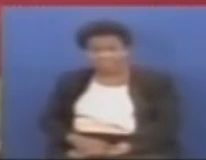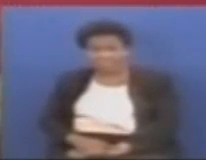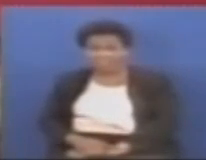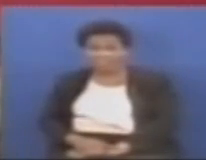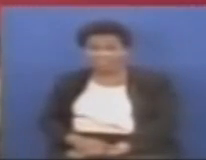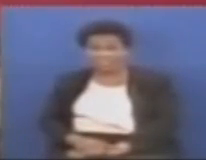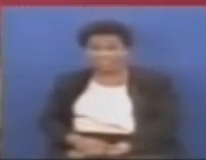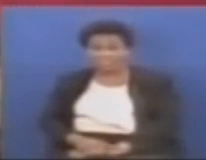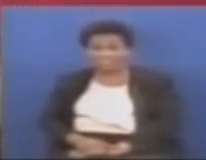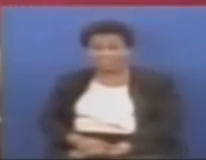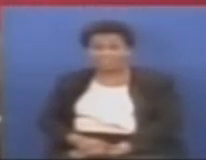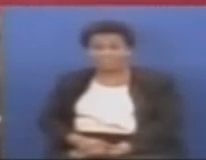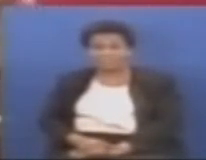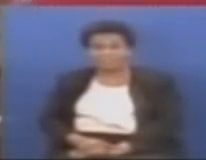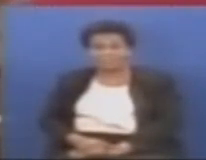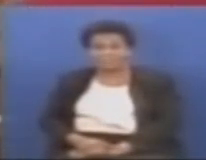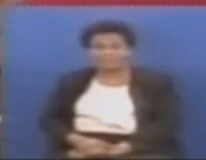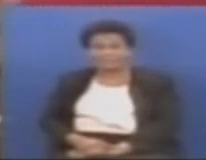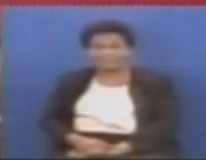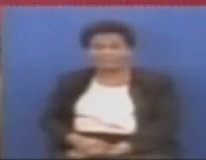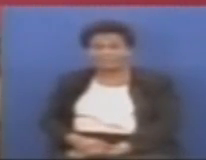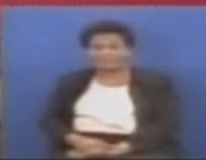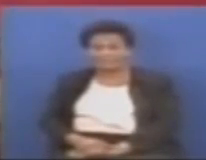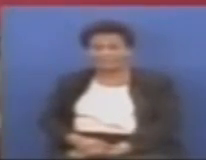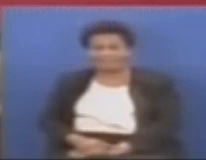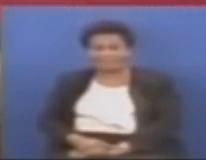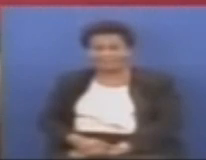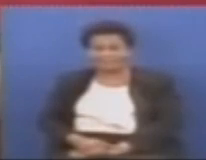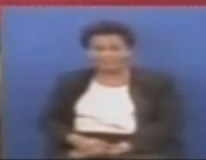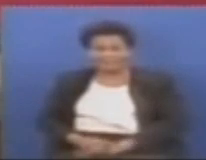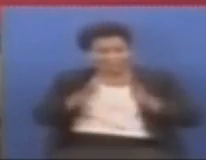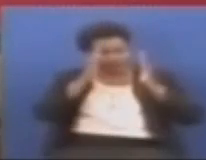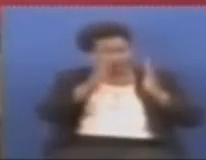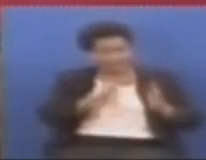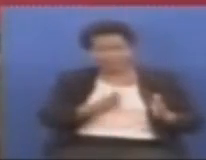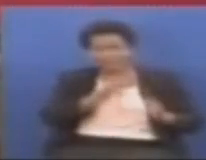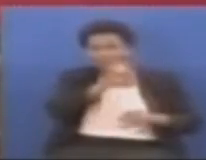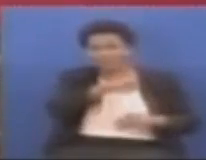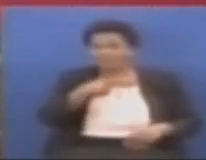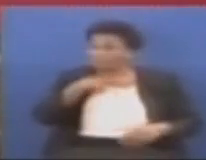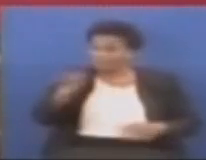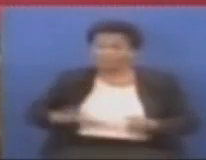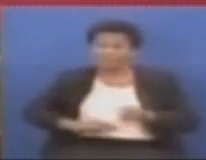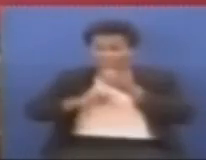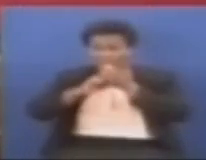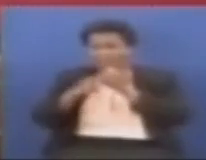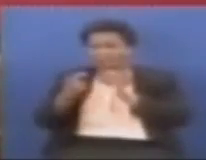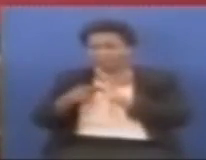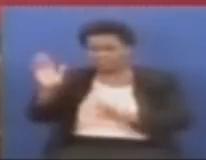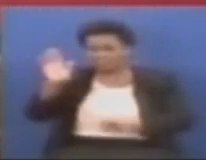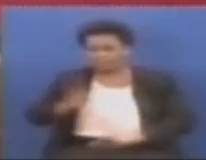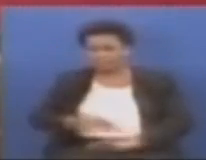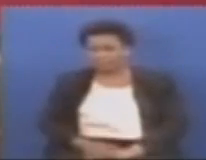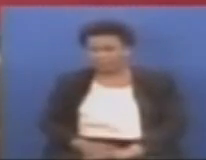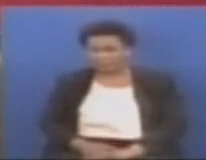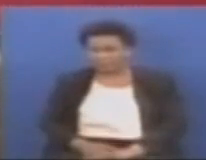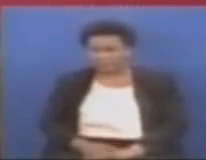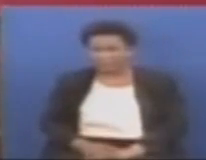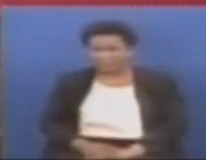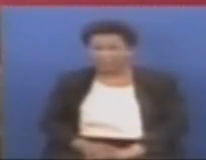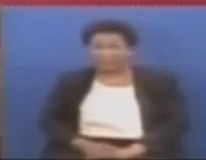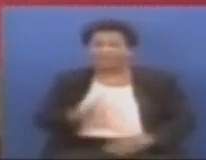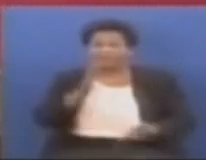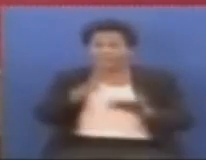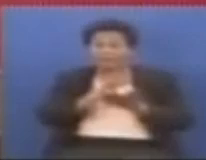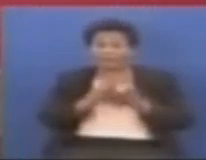kwa sababu anahitaji uwakilishi wa sisi wabunge. Sasa swali sema ya kwamba hata wabunge elimu hiyo hawana. Je, wako